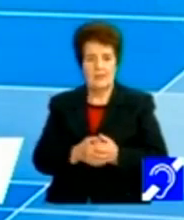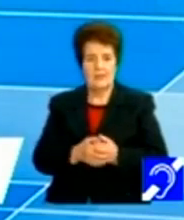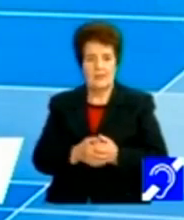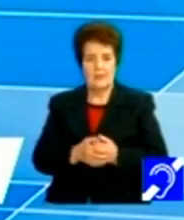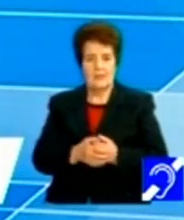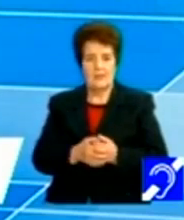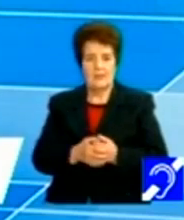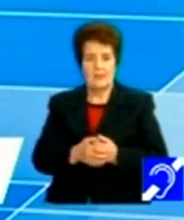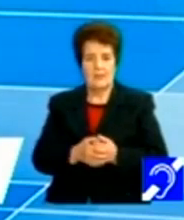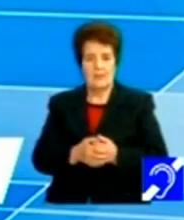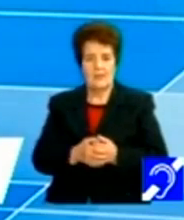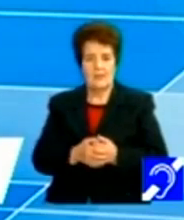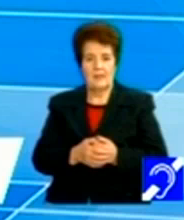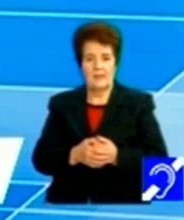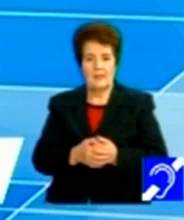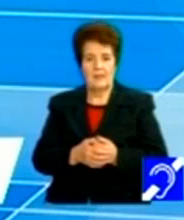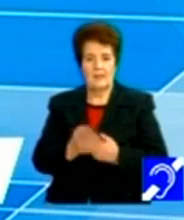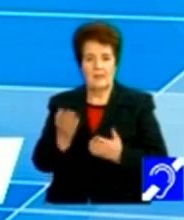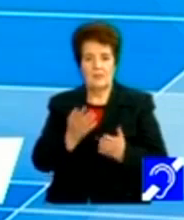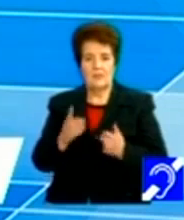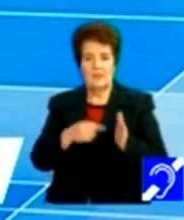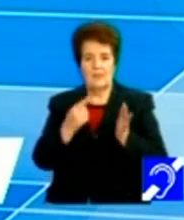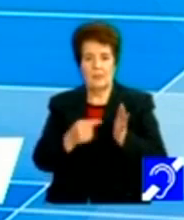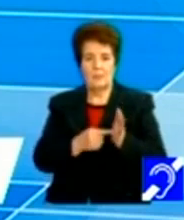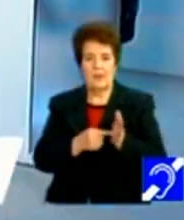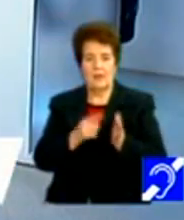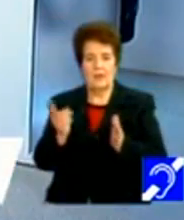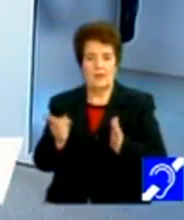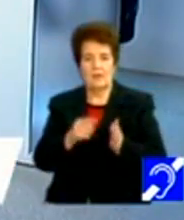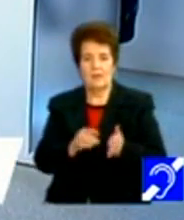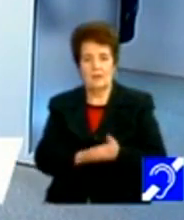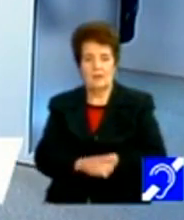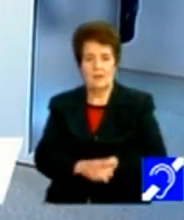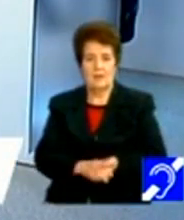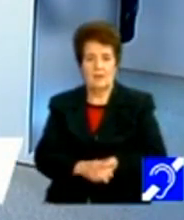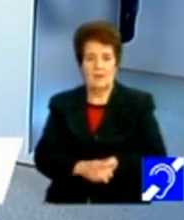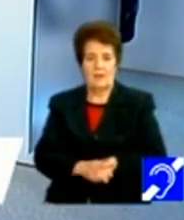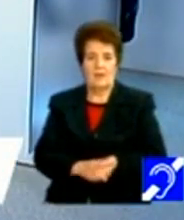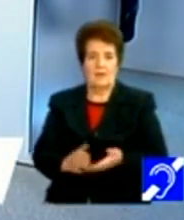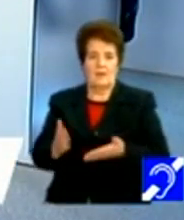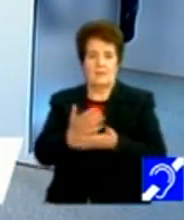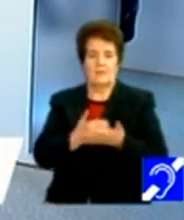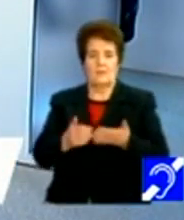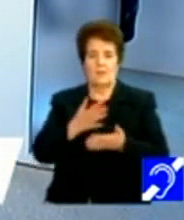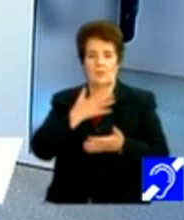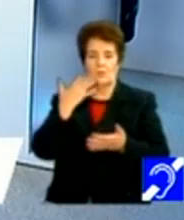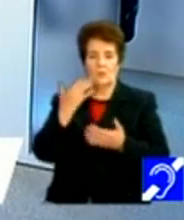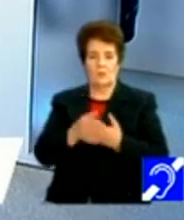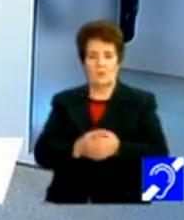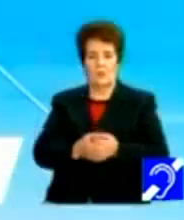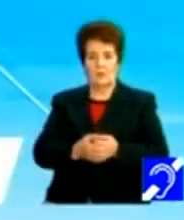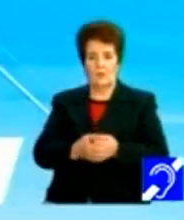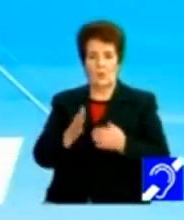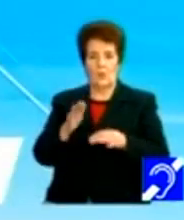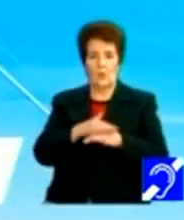domnul Țicu. Ce întrebare aveți pentru... Păi sunt mai multe acum, s-au adunat chiar în această emisiune. Nu. Asta